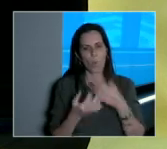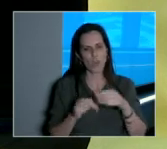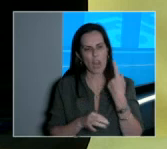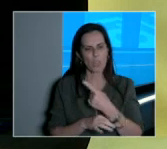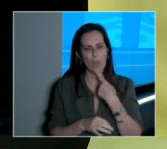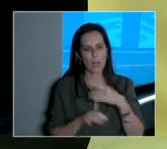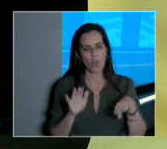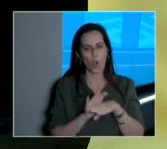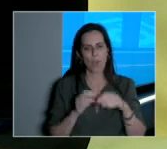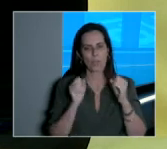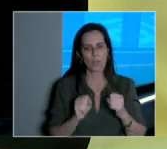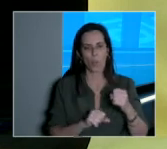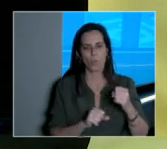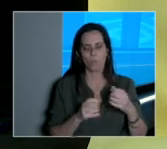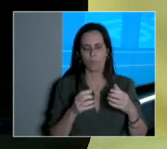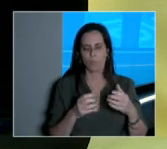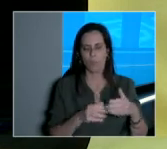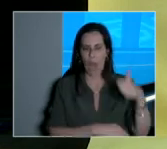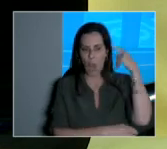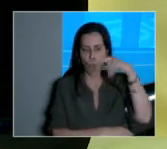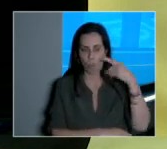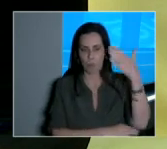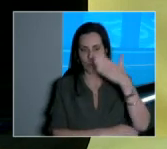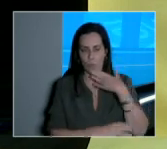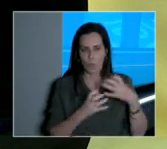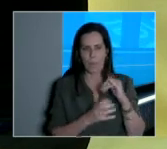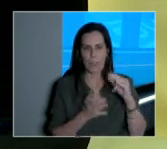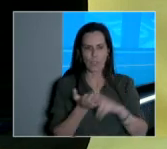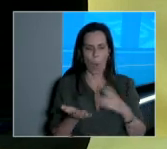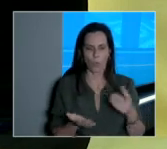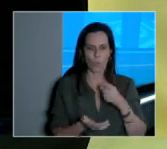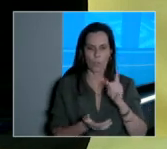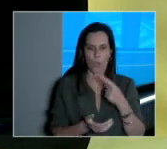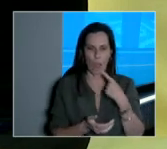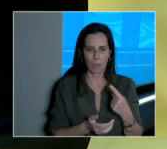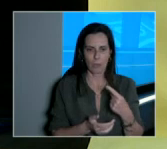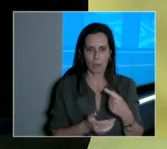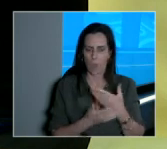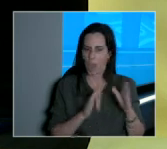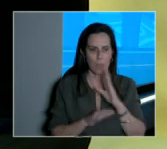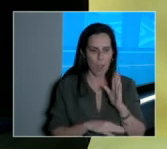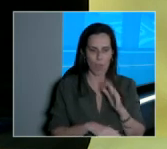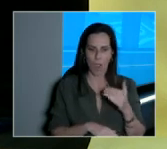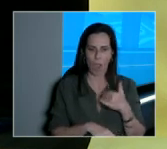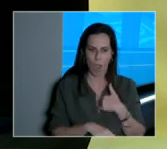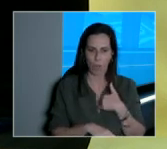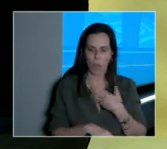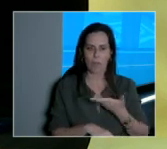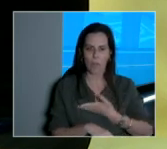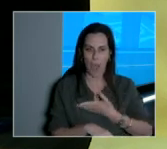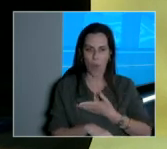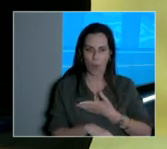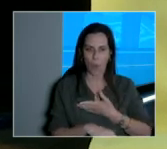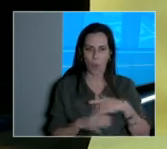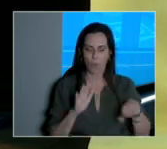היום לדון בחוק יסוד הלאום? מדינת ישראל היא מדינת הלאום של העם היהודי. באיזו זכות? הוא צריך לבוא ולהגיד, אין בעיה, אנחנו קיבלנו